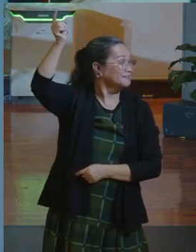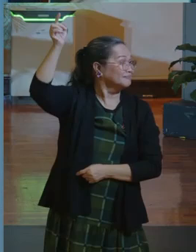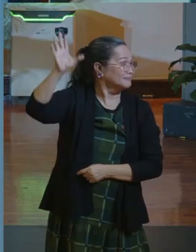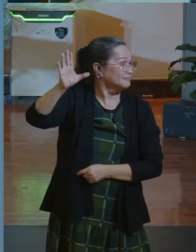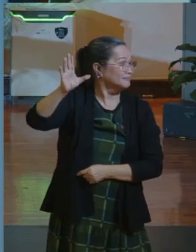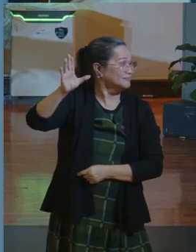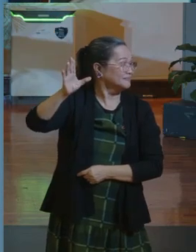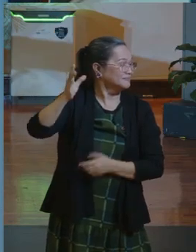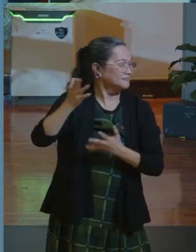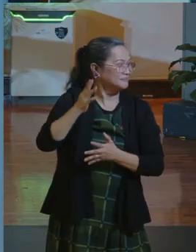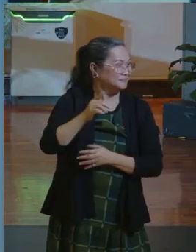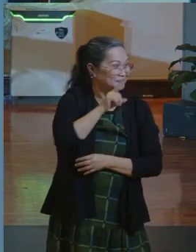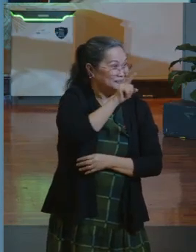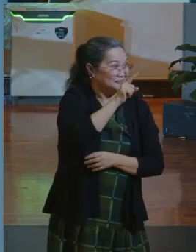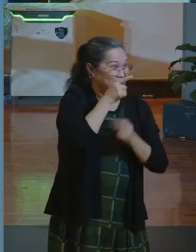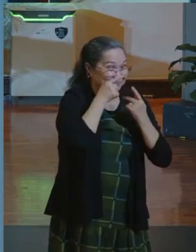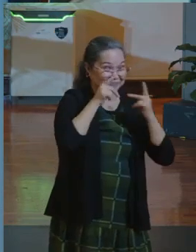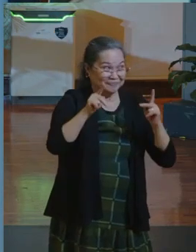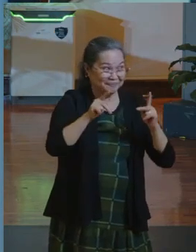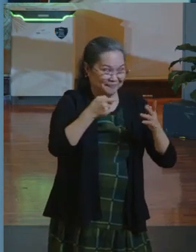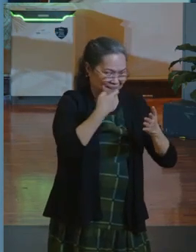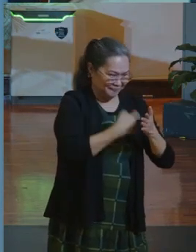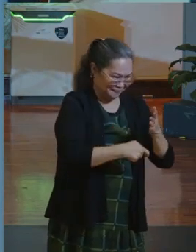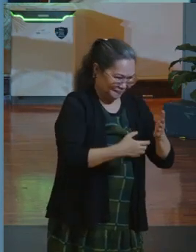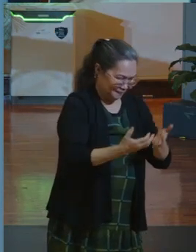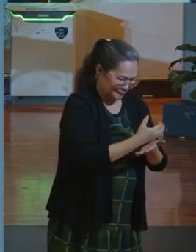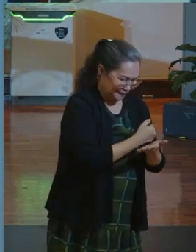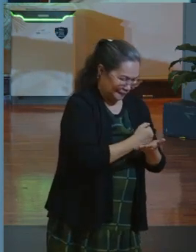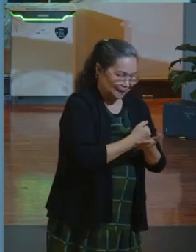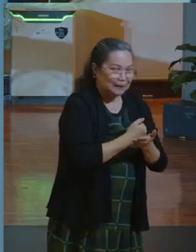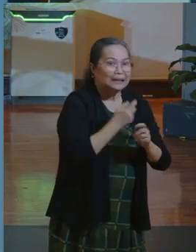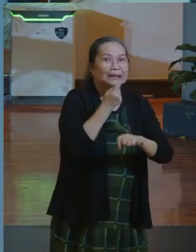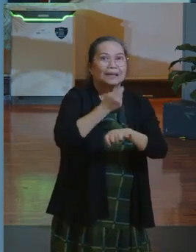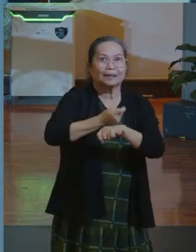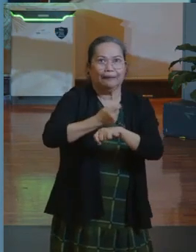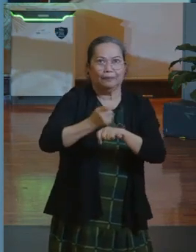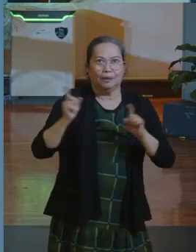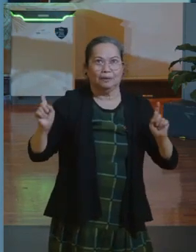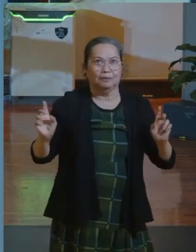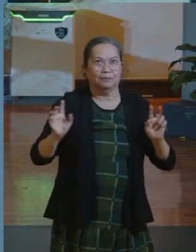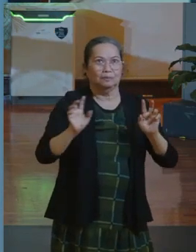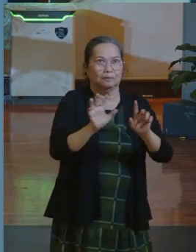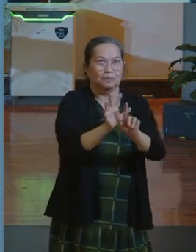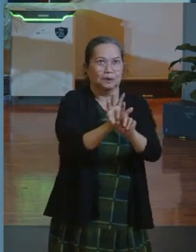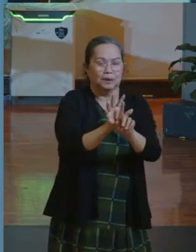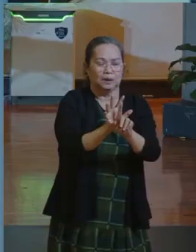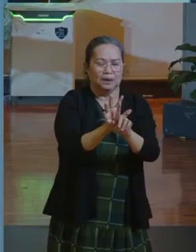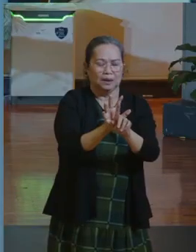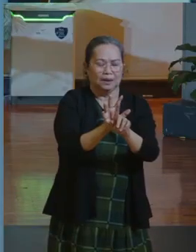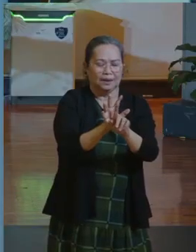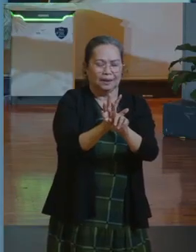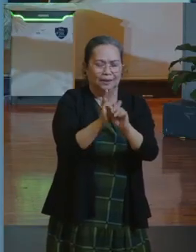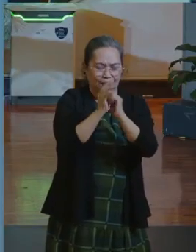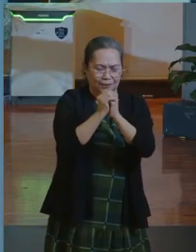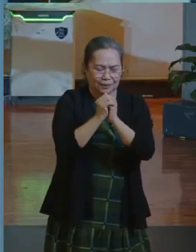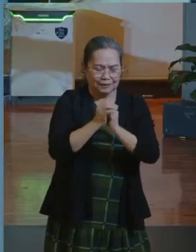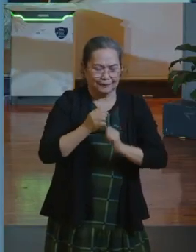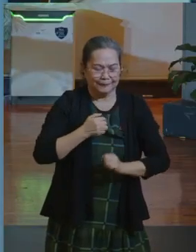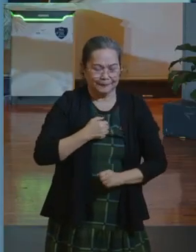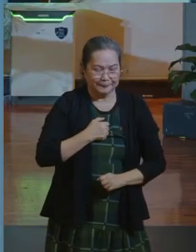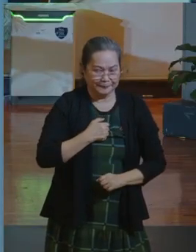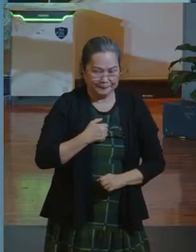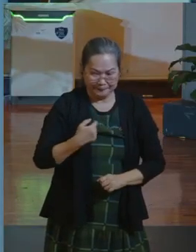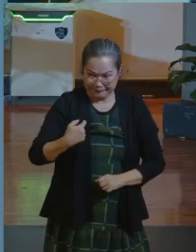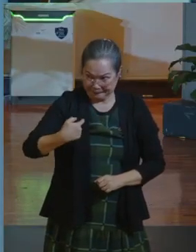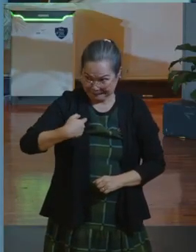Yung po isang publikano, isang tax collector na nasa templo, hindi makalapit sa unahan ng templo sa kanyang kahihiyar dahil